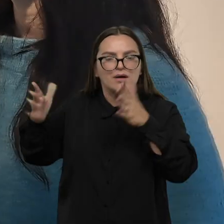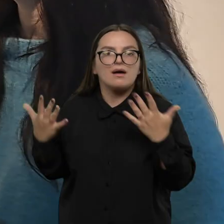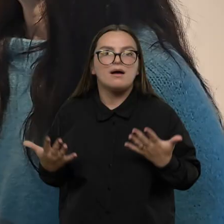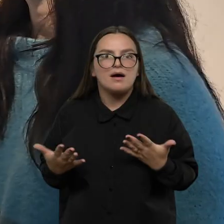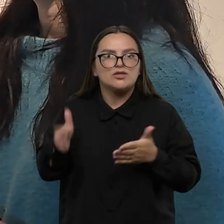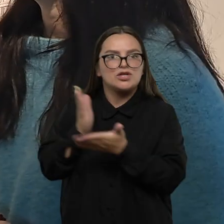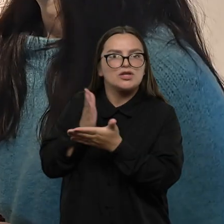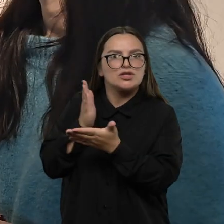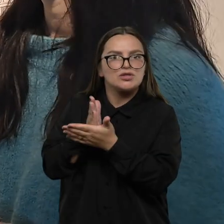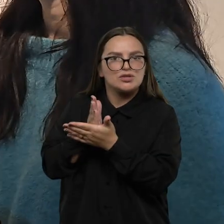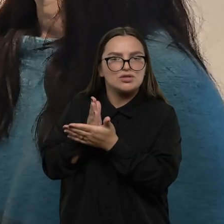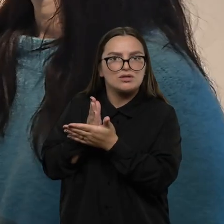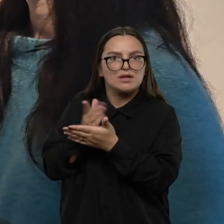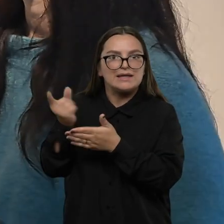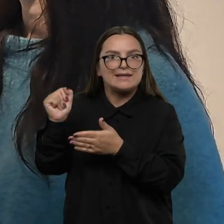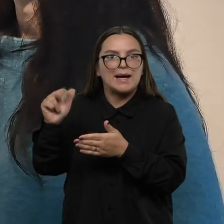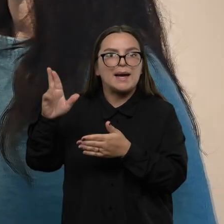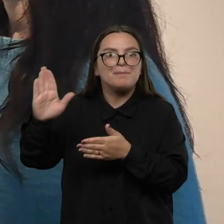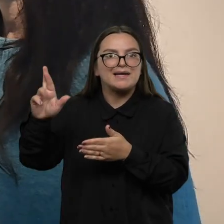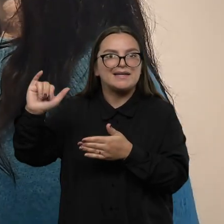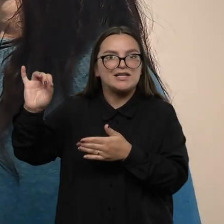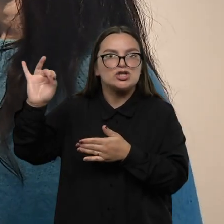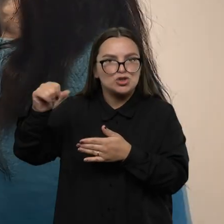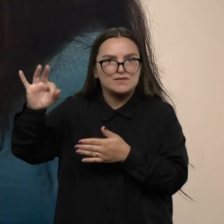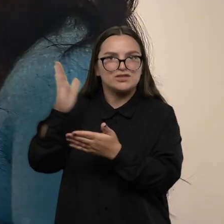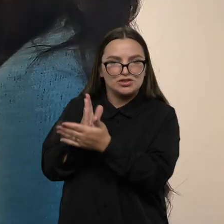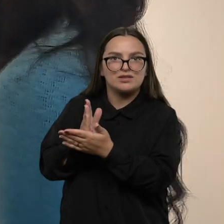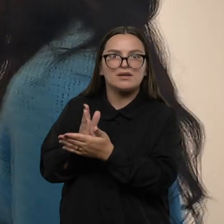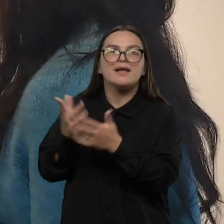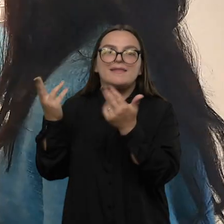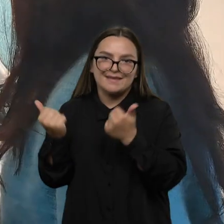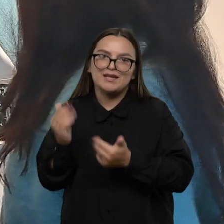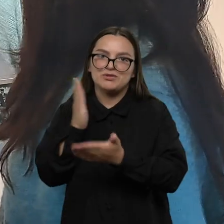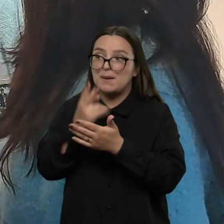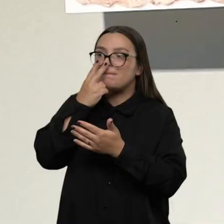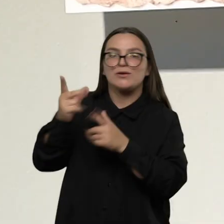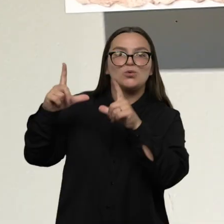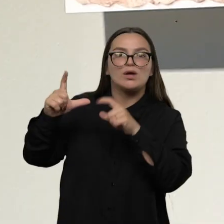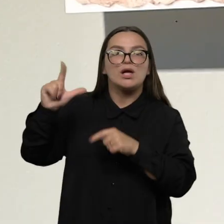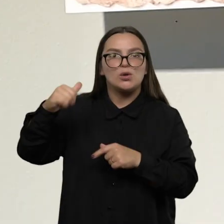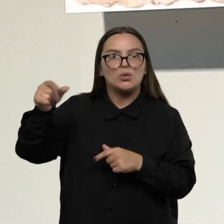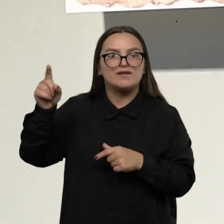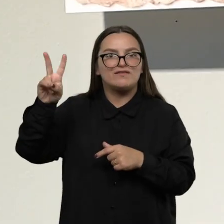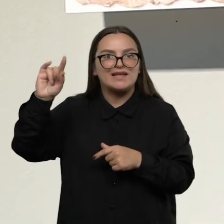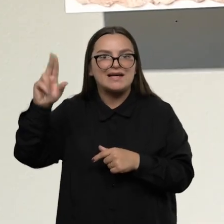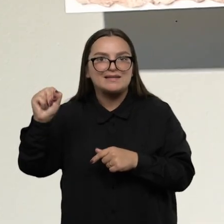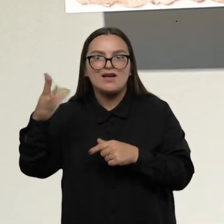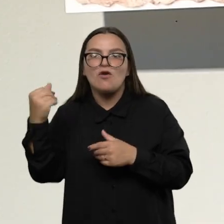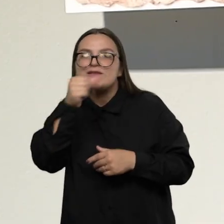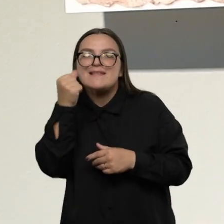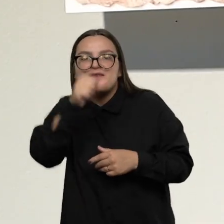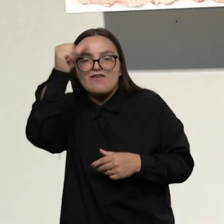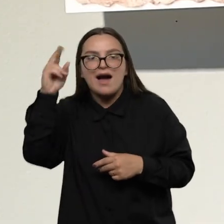kolekcijos stovim ir čia yra tas pats Dabrišius. Taip, čia yra Liudvikas Dabrišius,